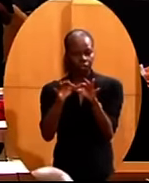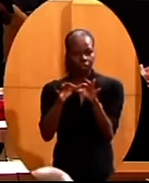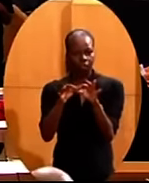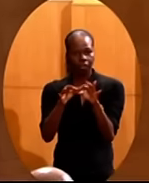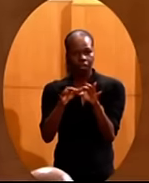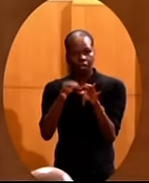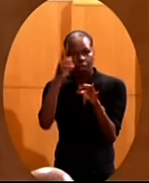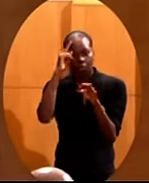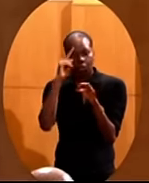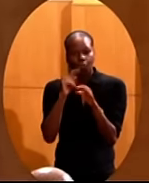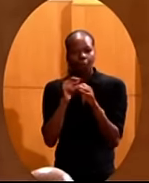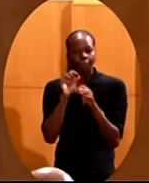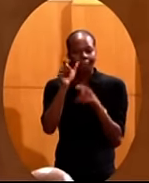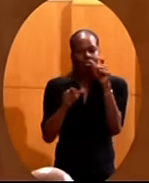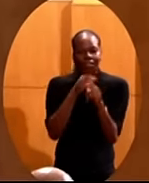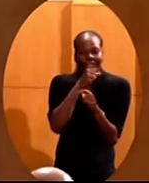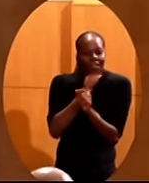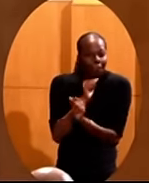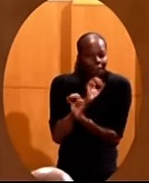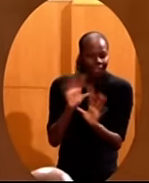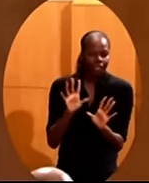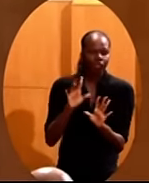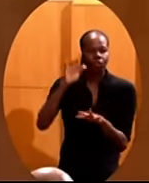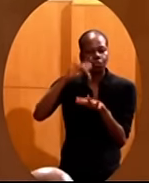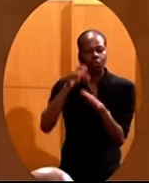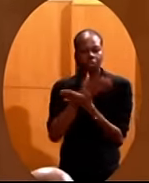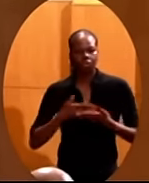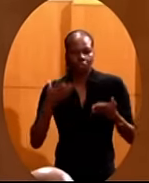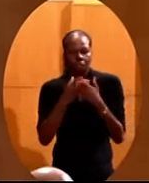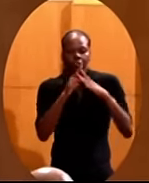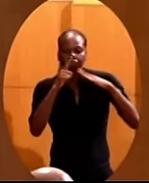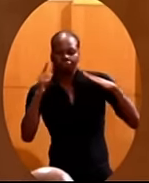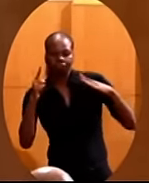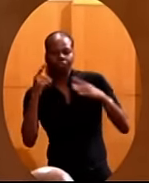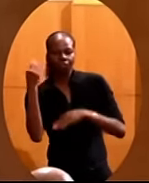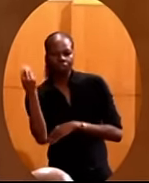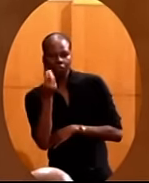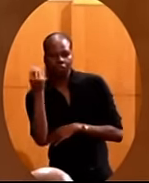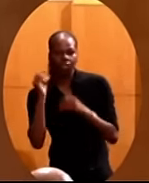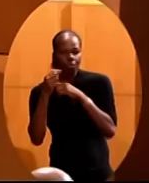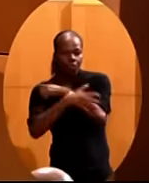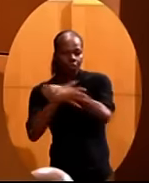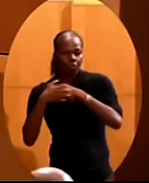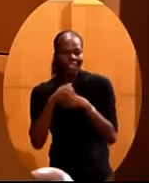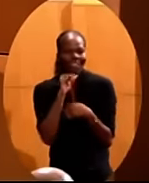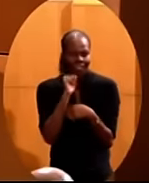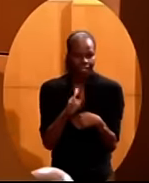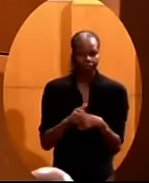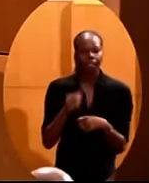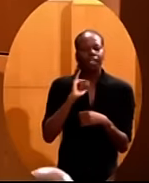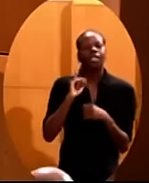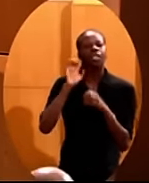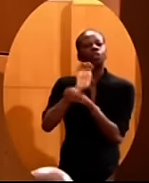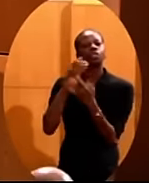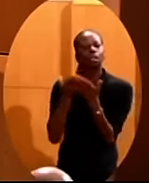qu'aucun de nos aînés ne se trouve en situation d'isolement ou de précarité qui est contre cela qui lève